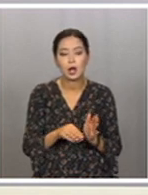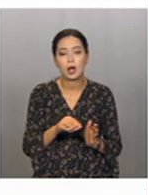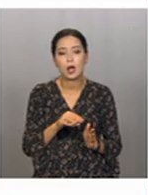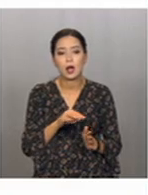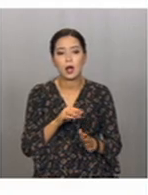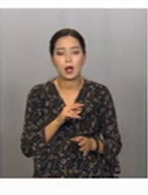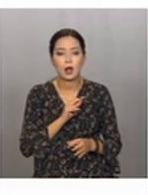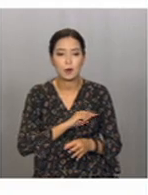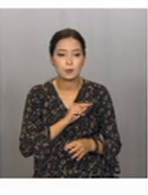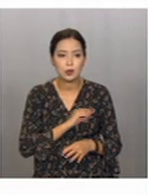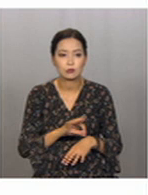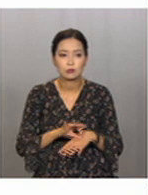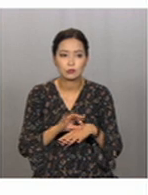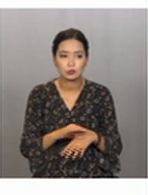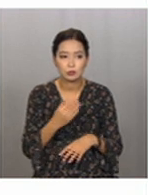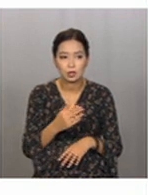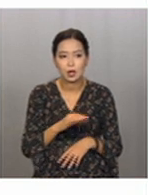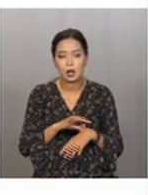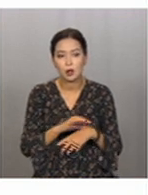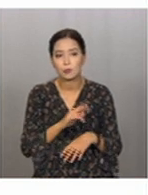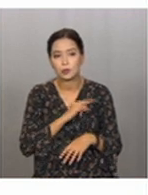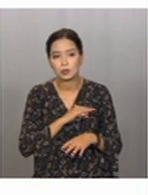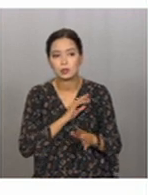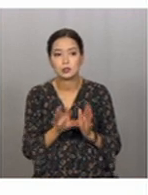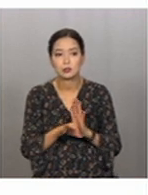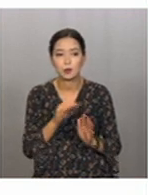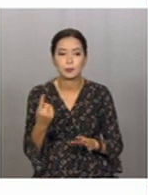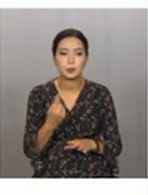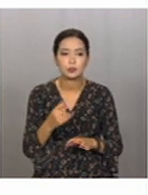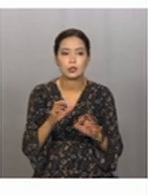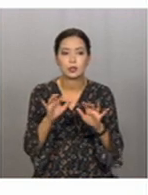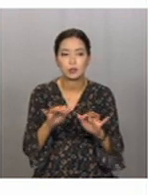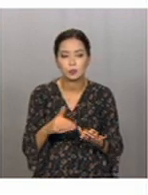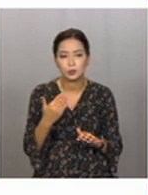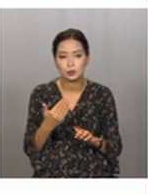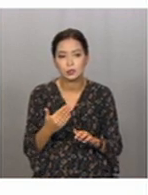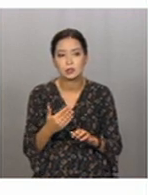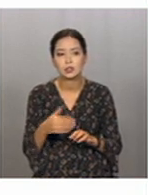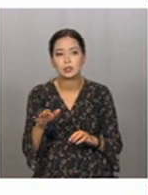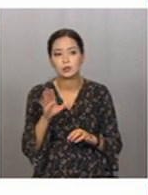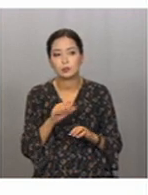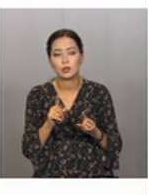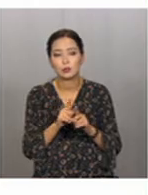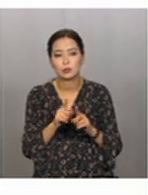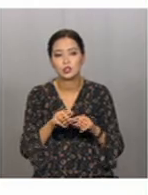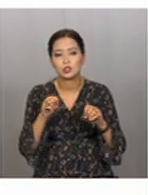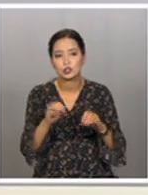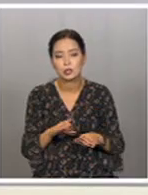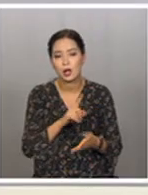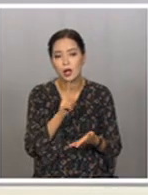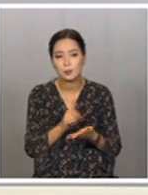жүйе. Операциялық жүйені таңдау үшін біріншіден компьютердің шешетін міндеттерін анықтау